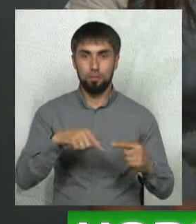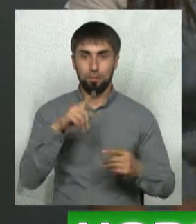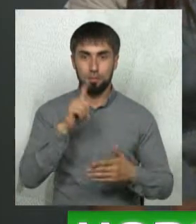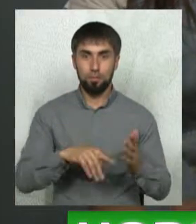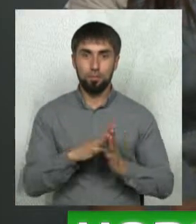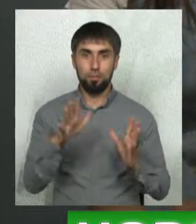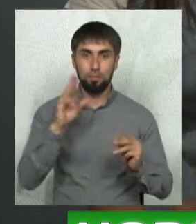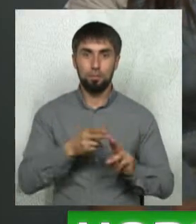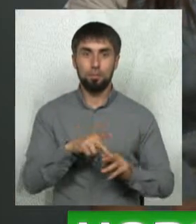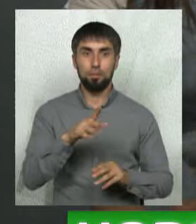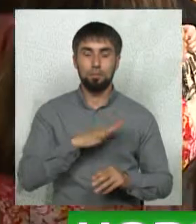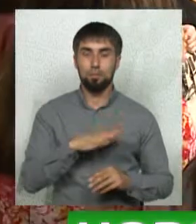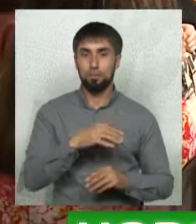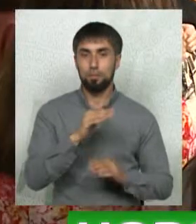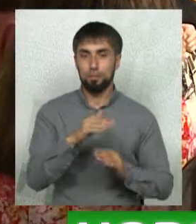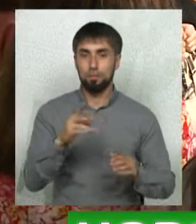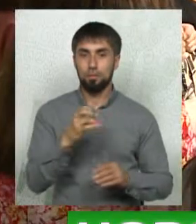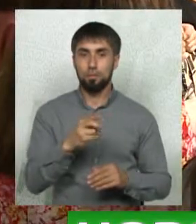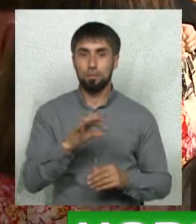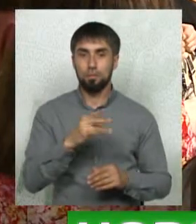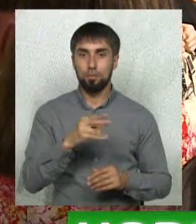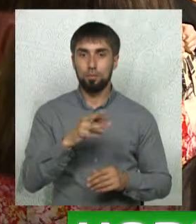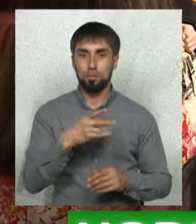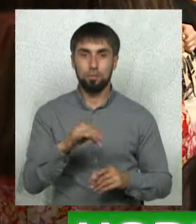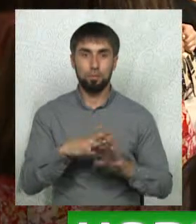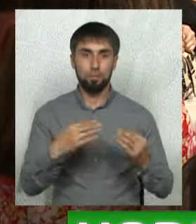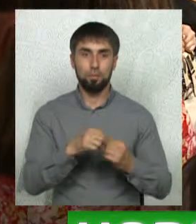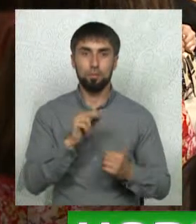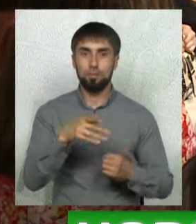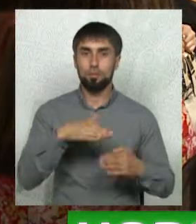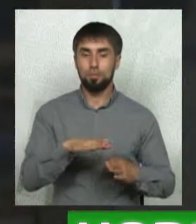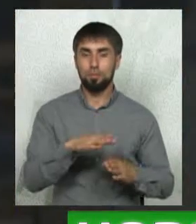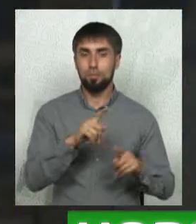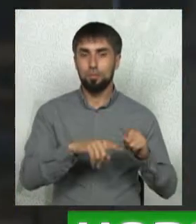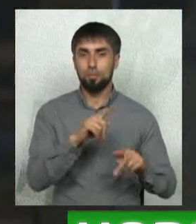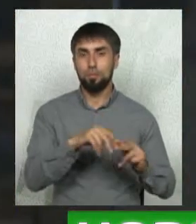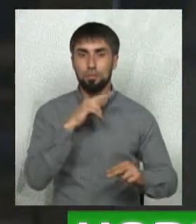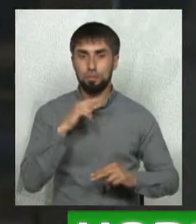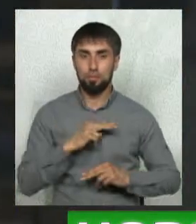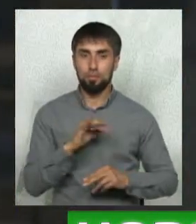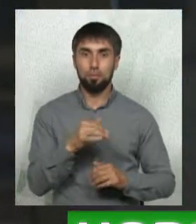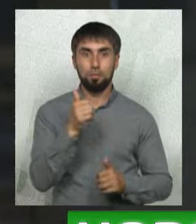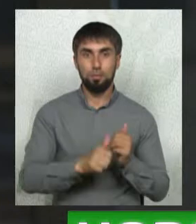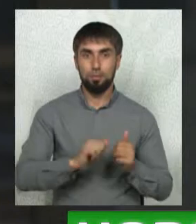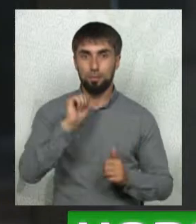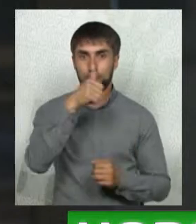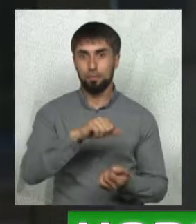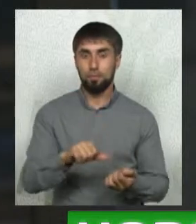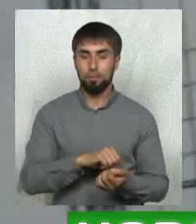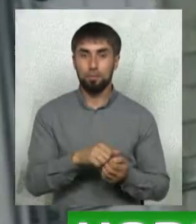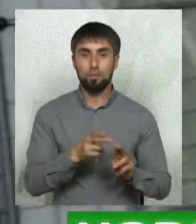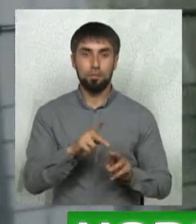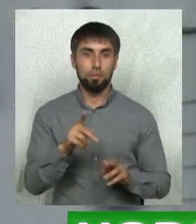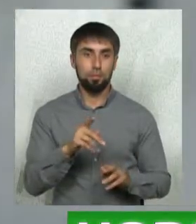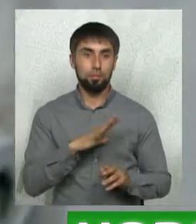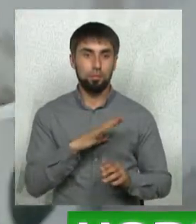Больше всех уязвимы подростки из неблагополучных семей, так как лишены родительского внимания. Да и с каждым годом наркомания